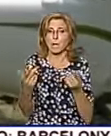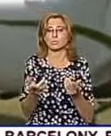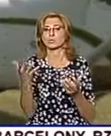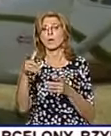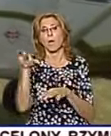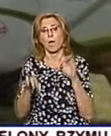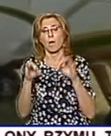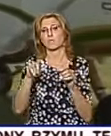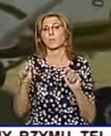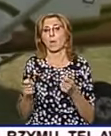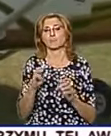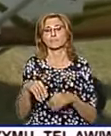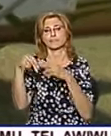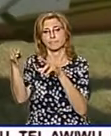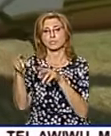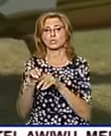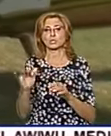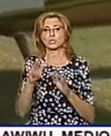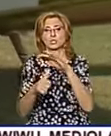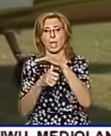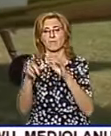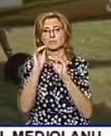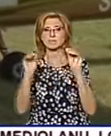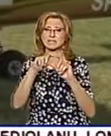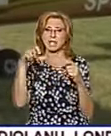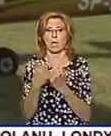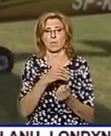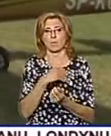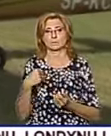konferencji w Piotrkowie będą przekazane szefom wyszkolenia we wszystkich ośrodkach lotniczych w Polsce.